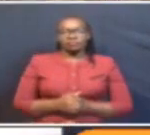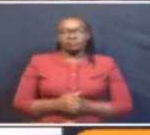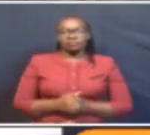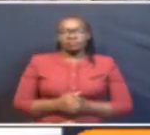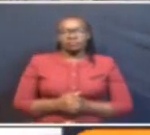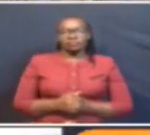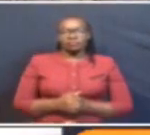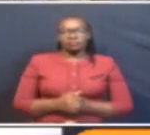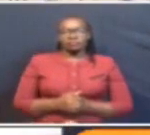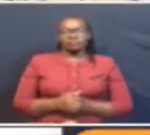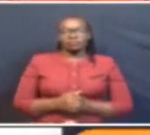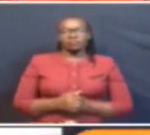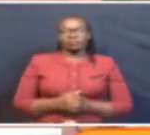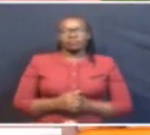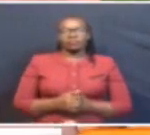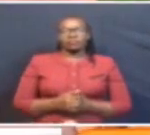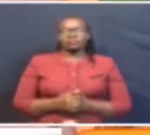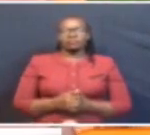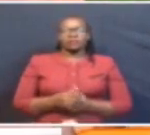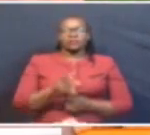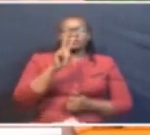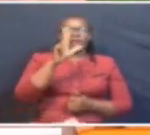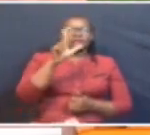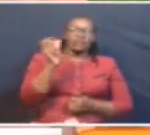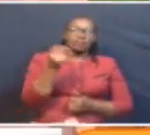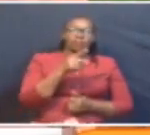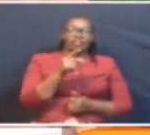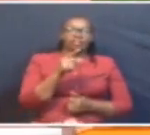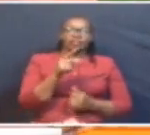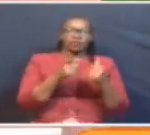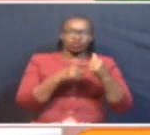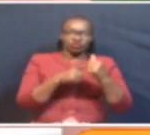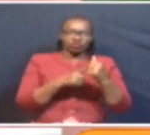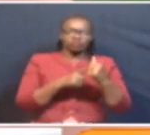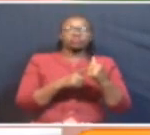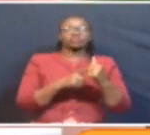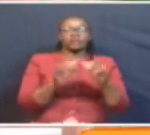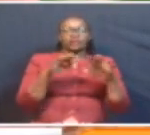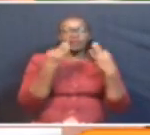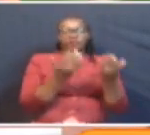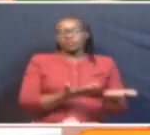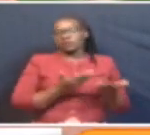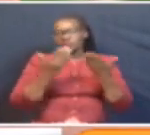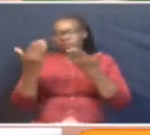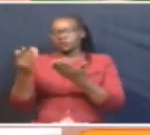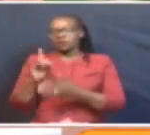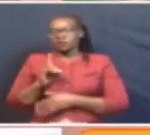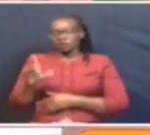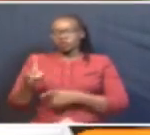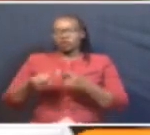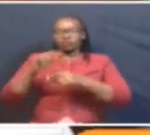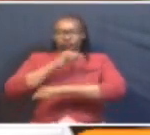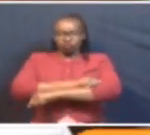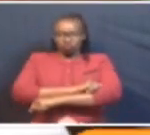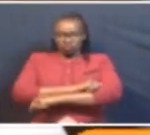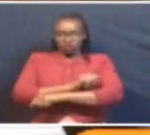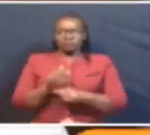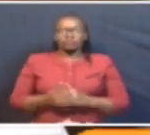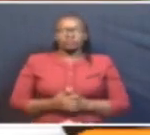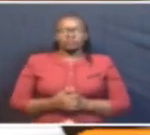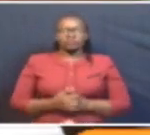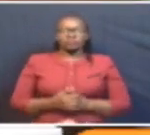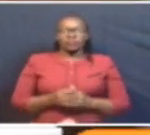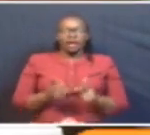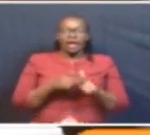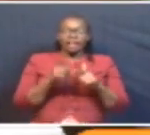Jumatatu tarehe 25 mwezi Juni, familia hii ilimrudisha mwana wao shuleni kuendelea na masomo baada ya likizo fupi. She was received by the